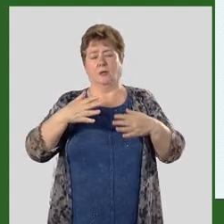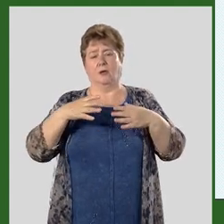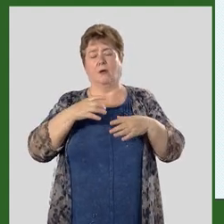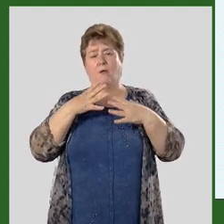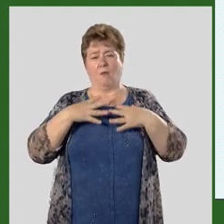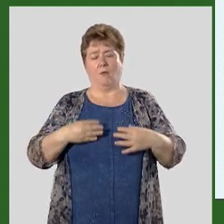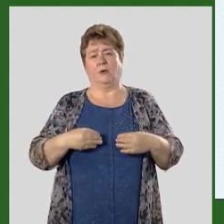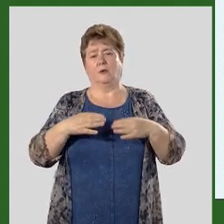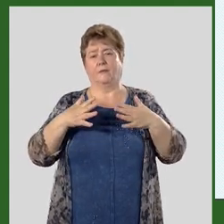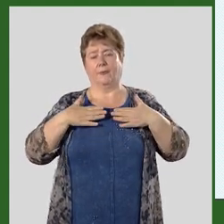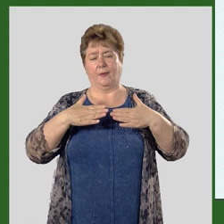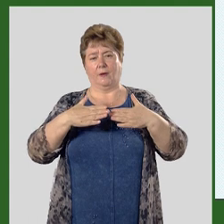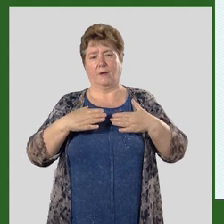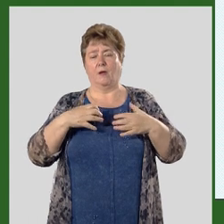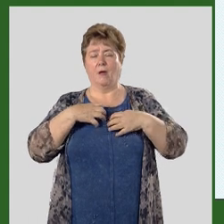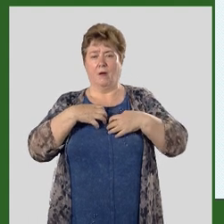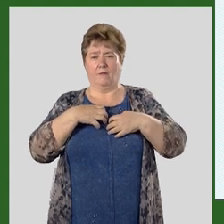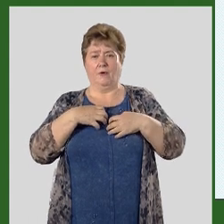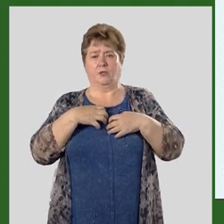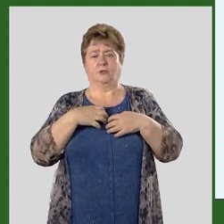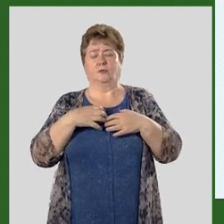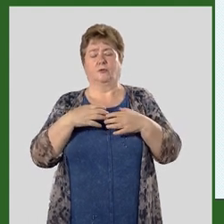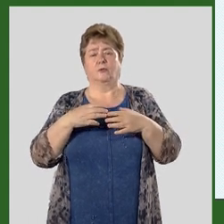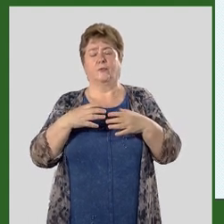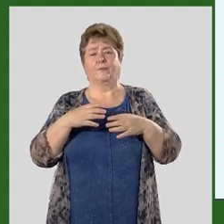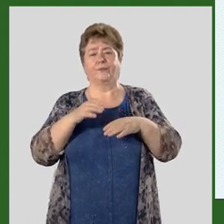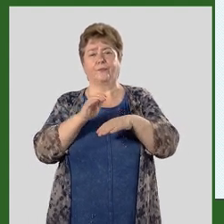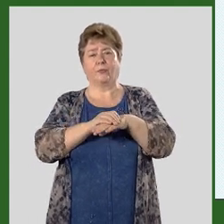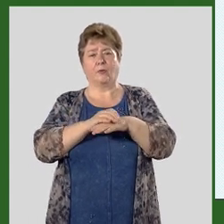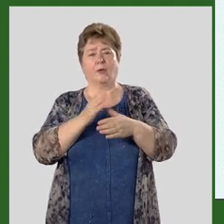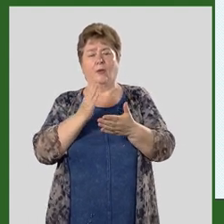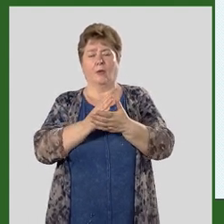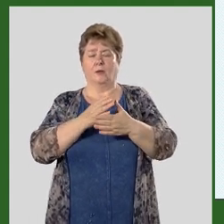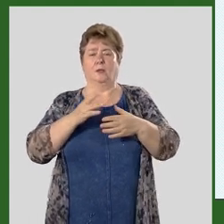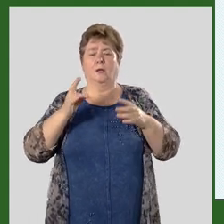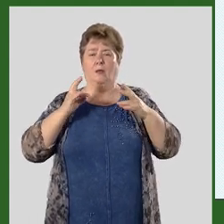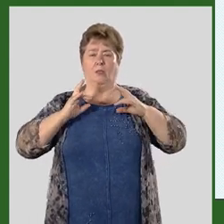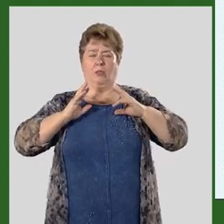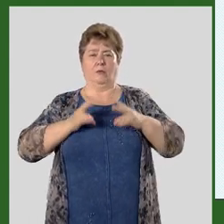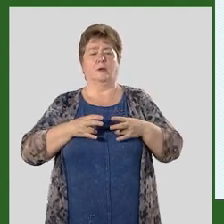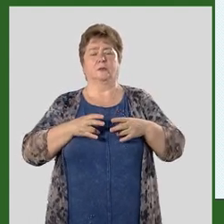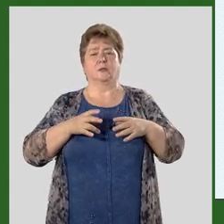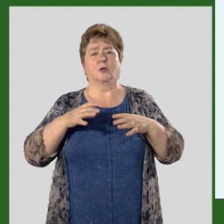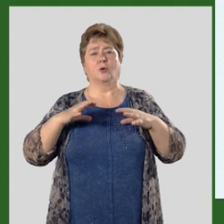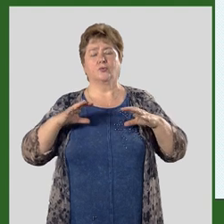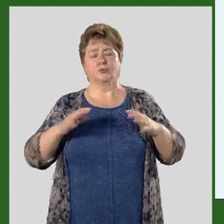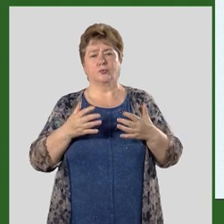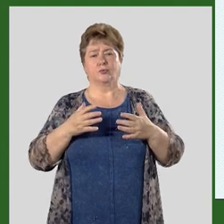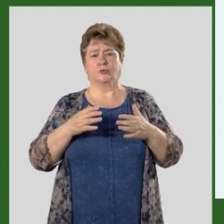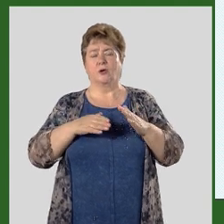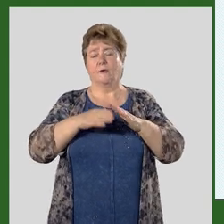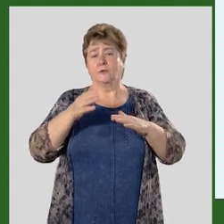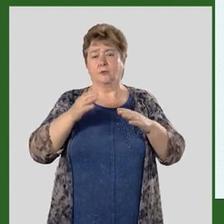органов дыхания. Немаловажную роль играют и несчастные случаи. Но в целом